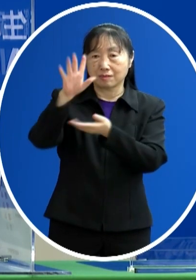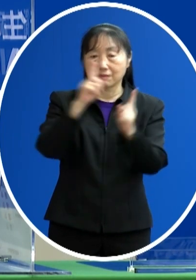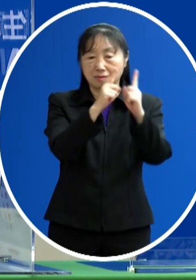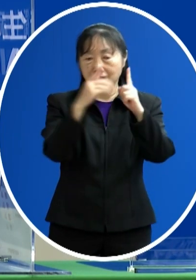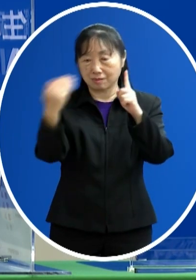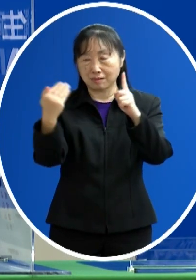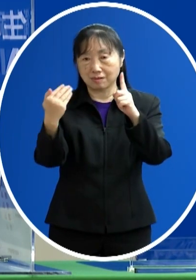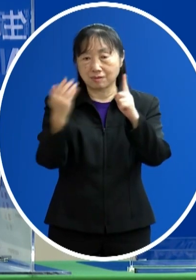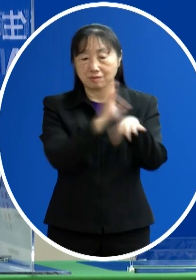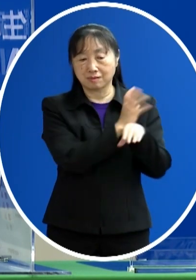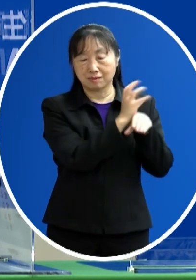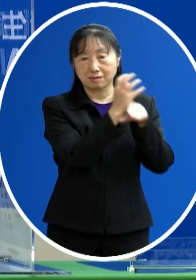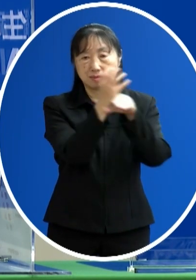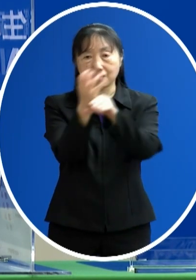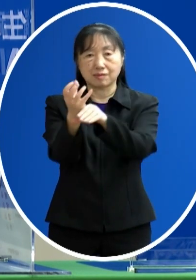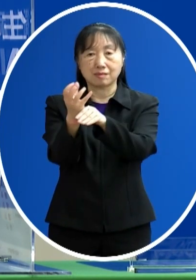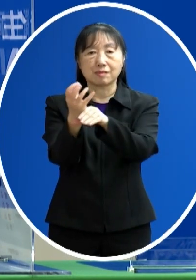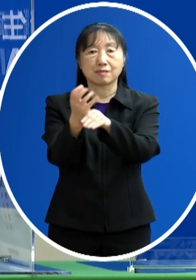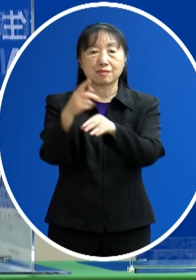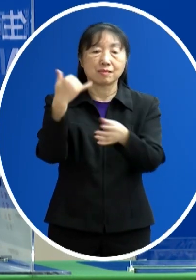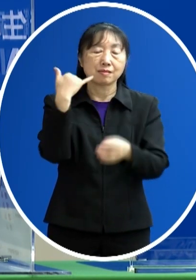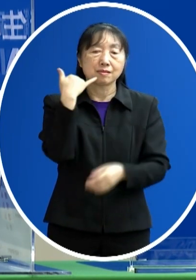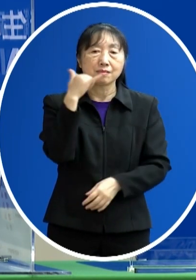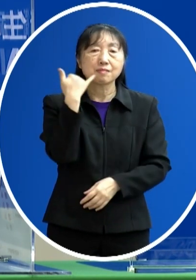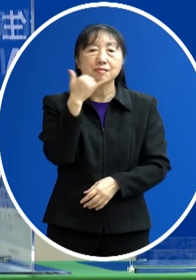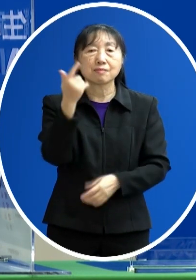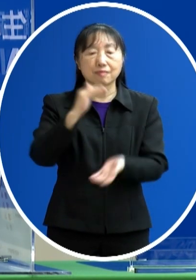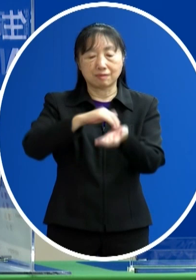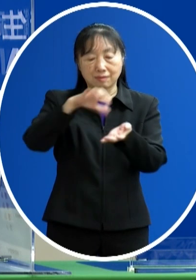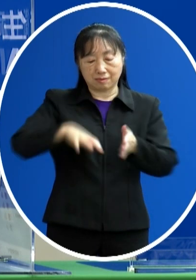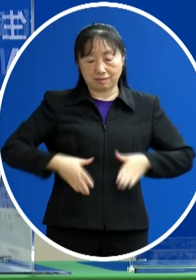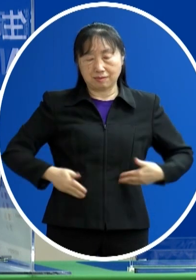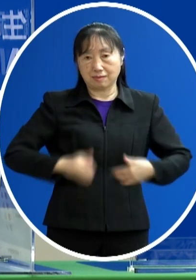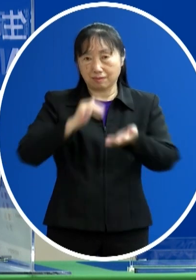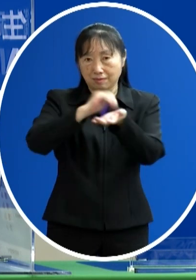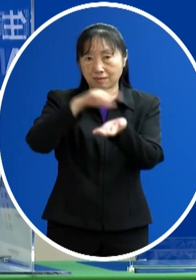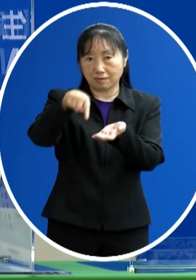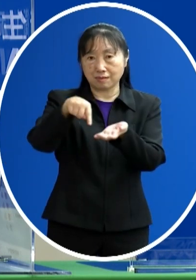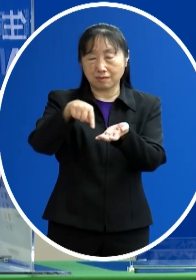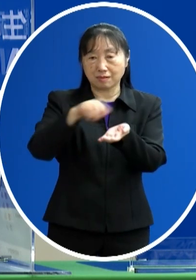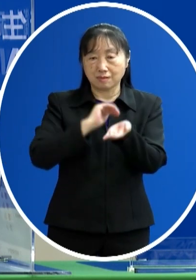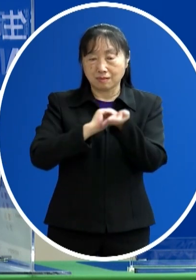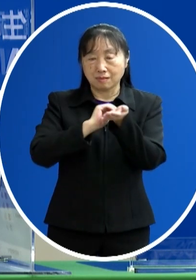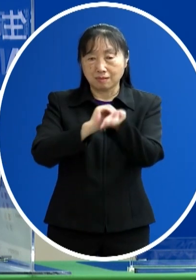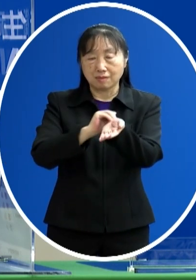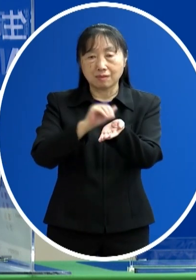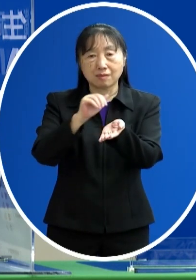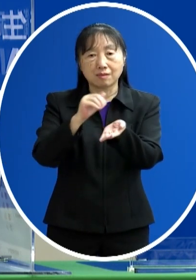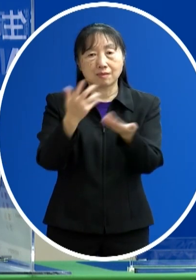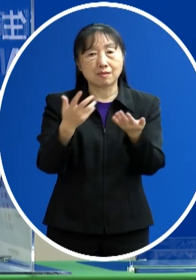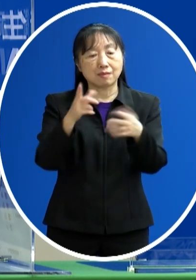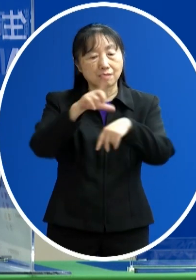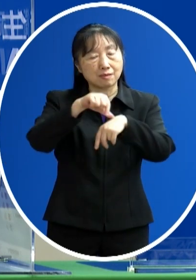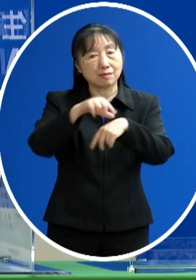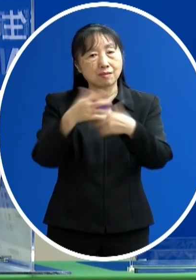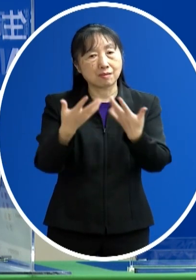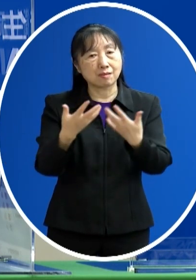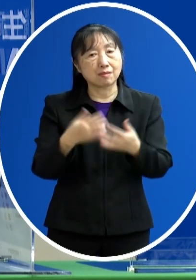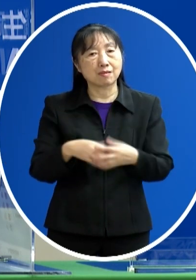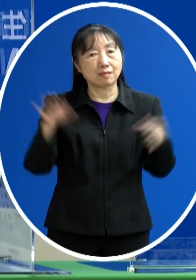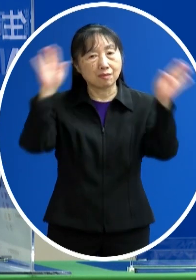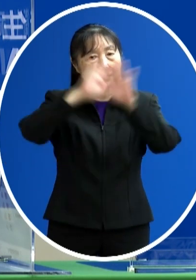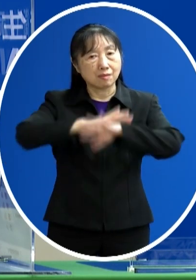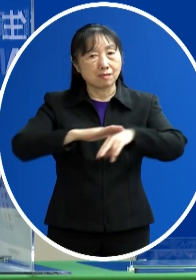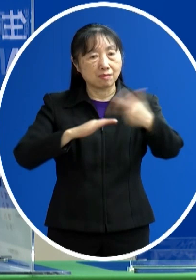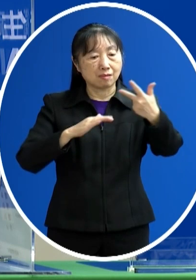救护车哈，送到这个基隆医院的这个急诊，到大概抵达的时间是减伤的时间是